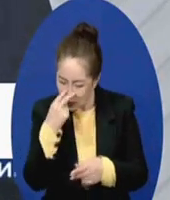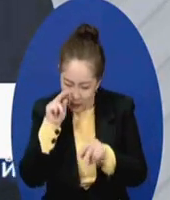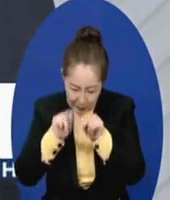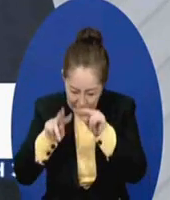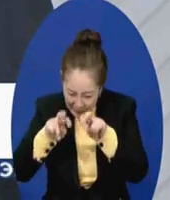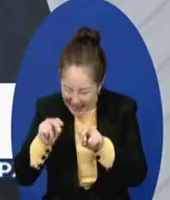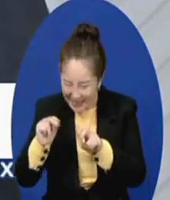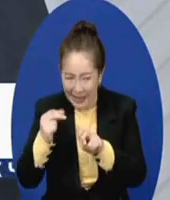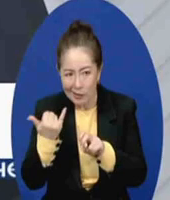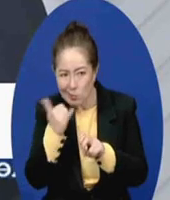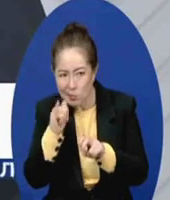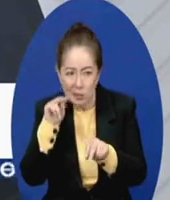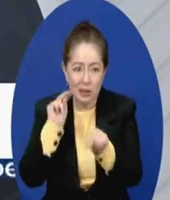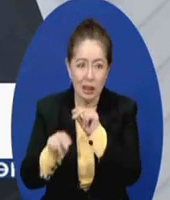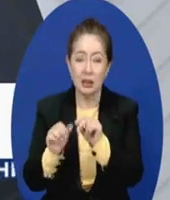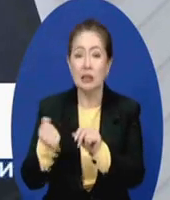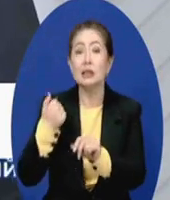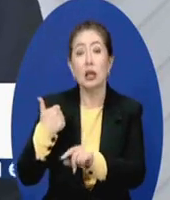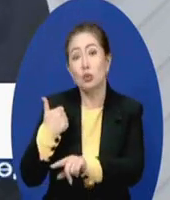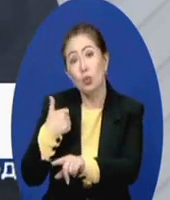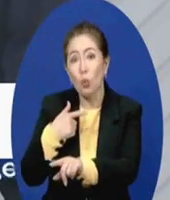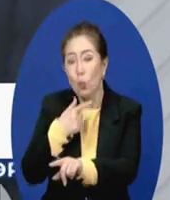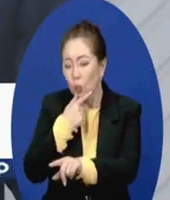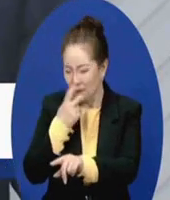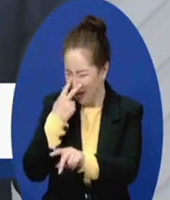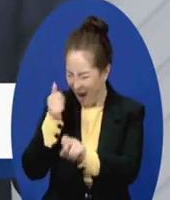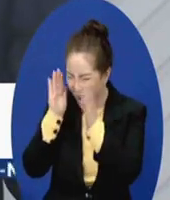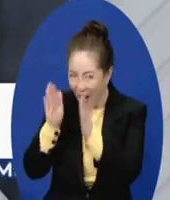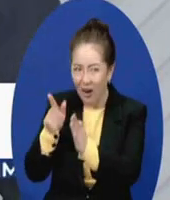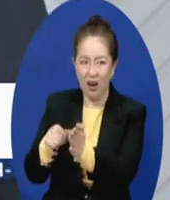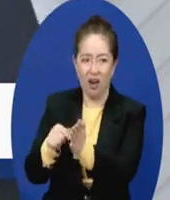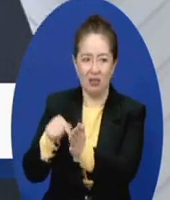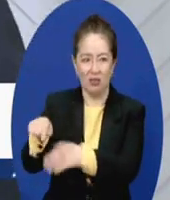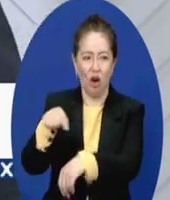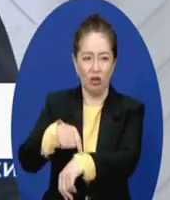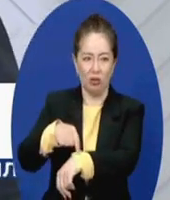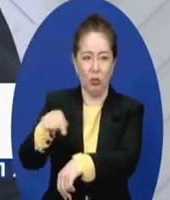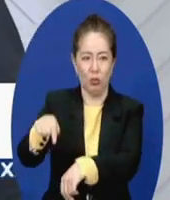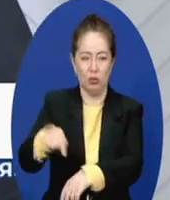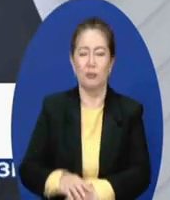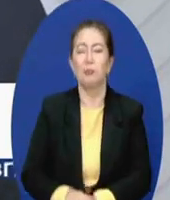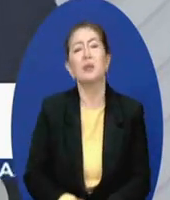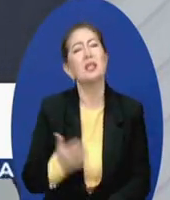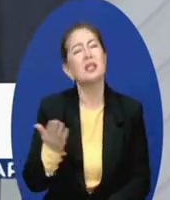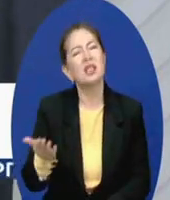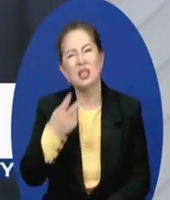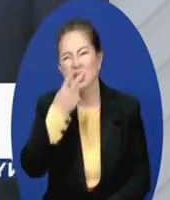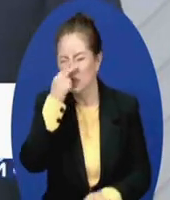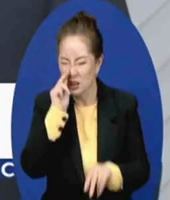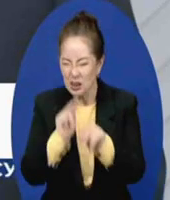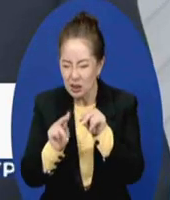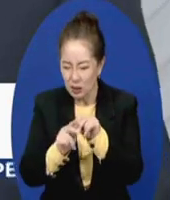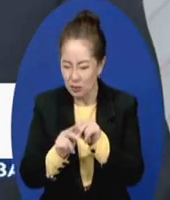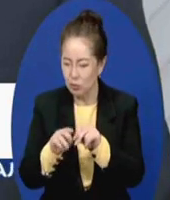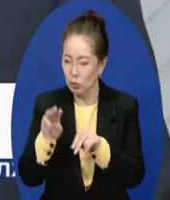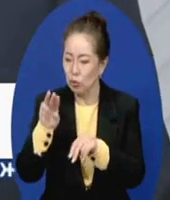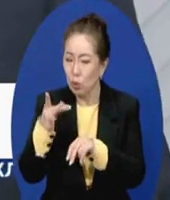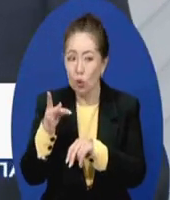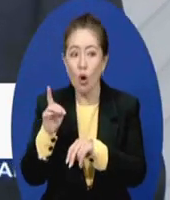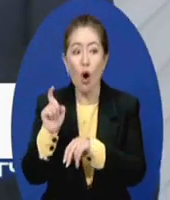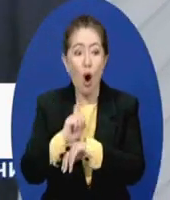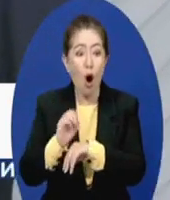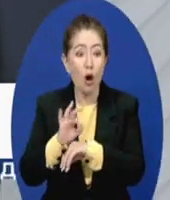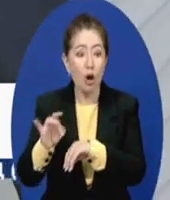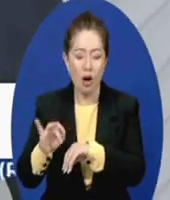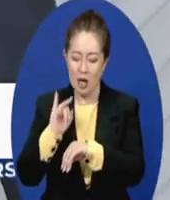үгүй гэдэг дээр бол бас анхаарах цаг ирсэн. Тийм учраас бол манай эмийн чанар хяналтын тогтолцооны хянан шалгах төр ороо бол их хурлын